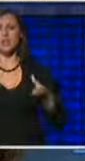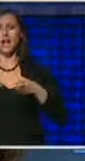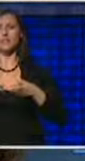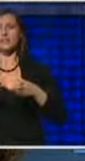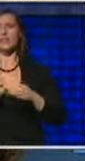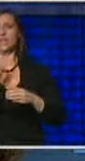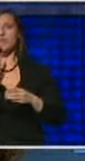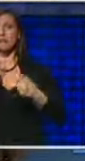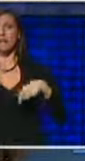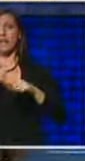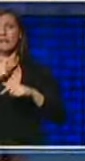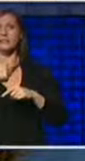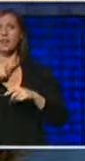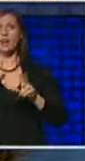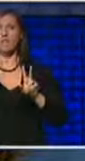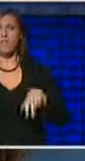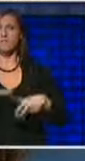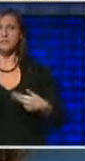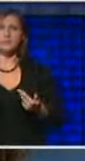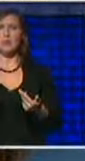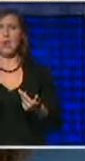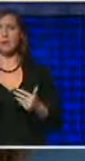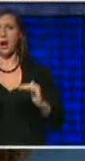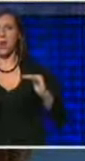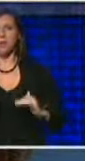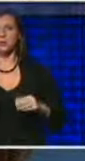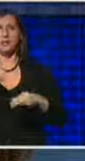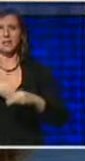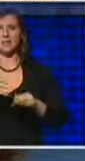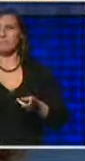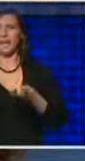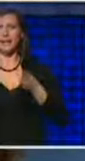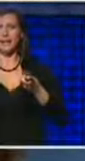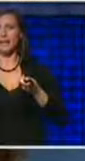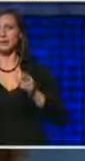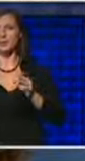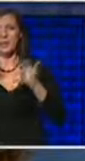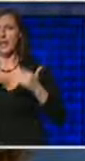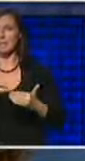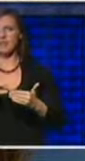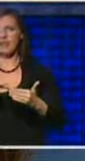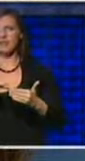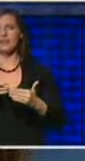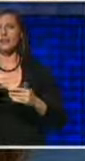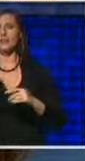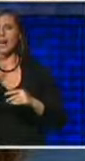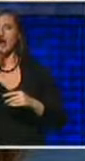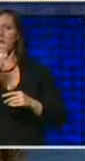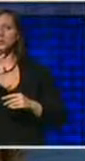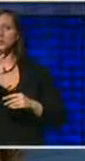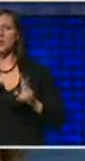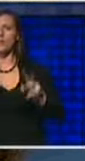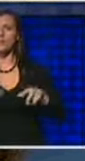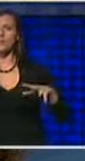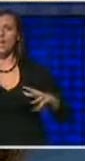tavasszal ránk szavazott. Valószínűleg az alacsony részvétel nem kedvezett az LMP jó eredményének. Ezzel együtt látható, hogy van